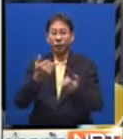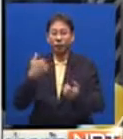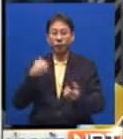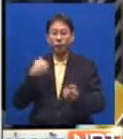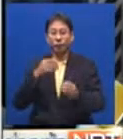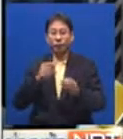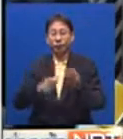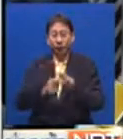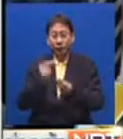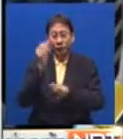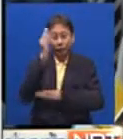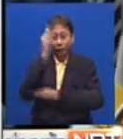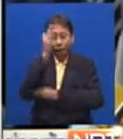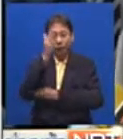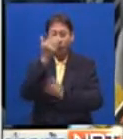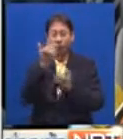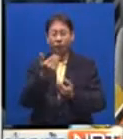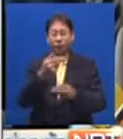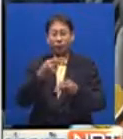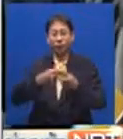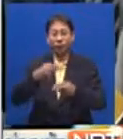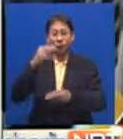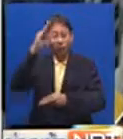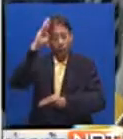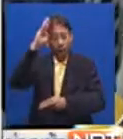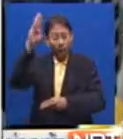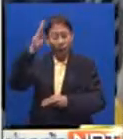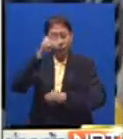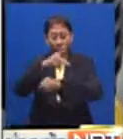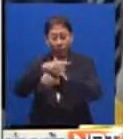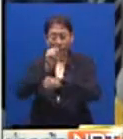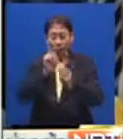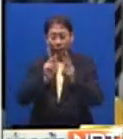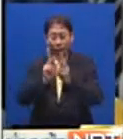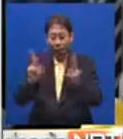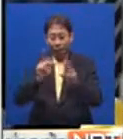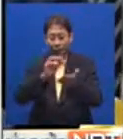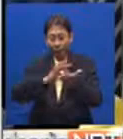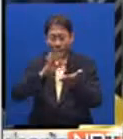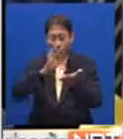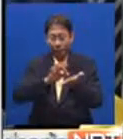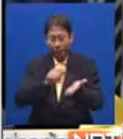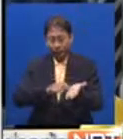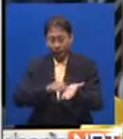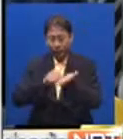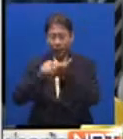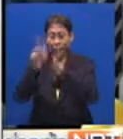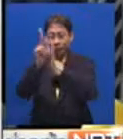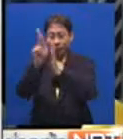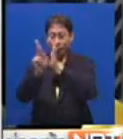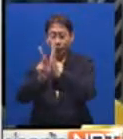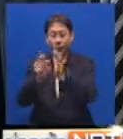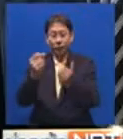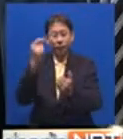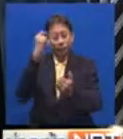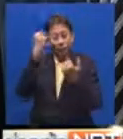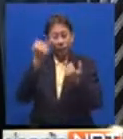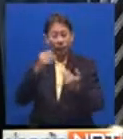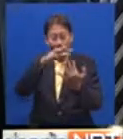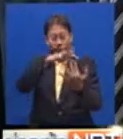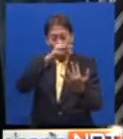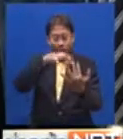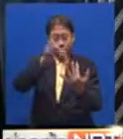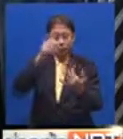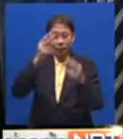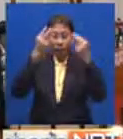ขึ้นในช่วงของสัปดาห์หน้าค่ะนายบวรศักดิ์อุวรรณโณประธานคณะกรรมาธิการยกร่างรัฐธรรมนูญเก่าว่าข้อเสนอเกี่ยวกับการเลือกนายก